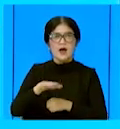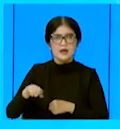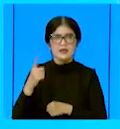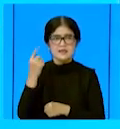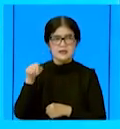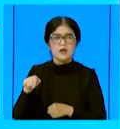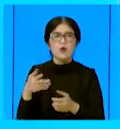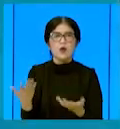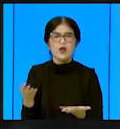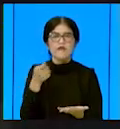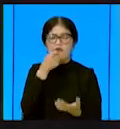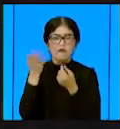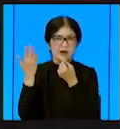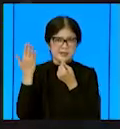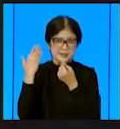oleh wasit.